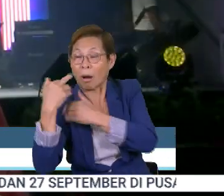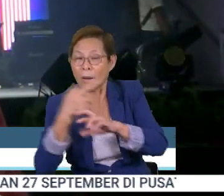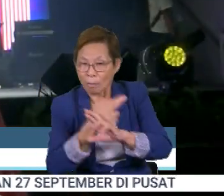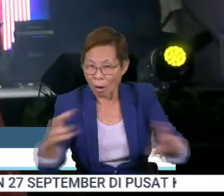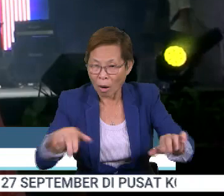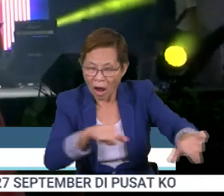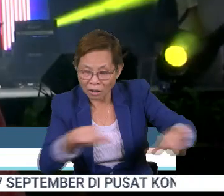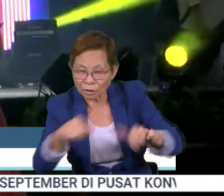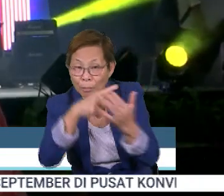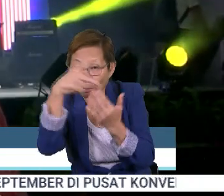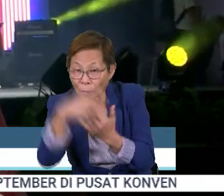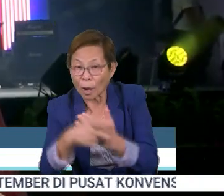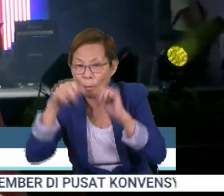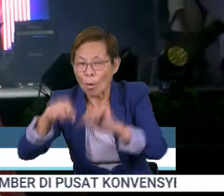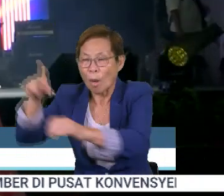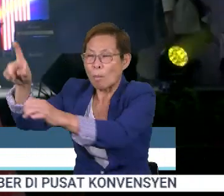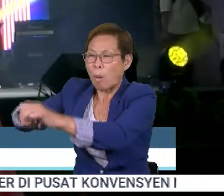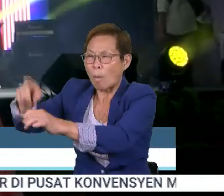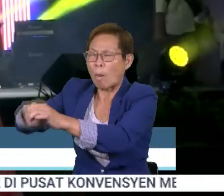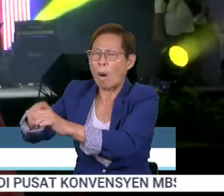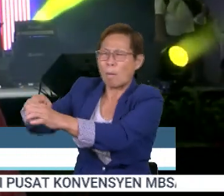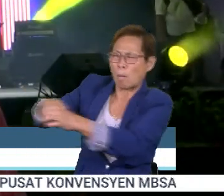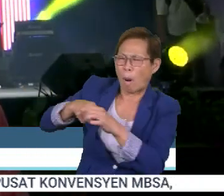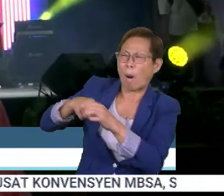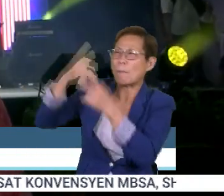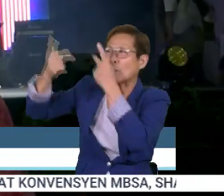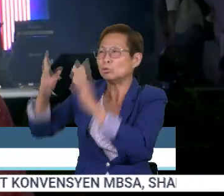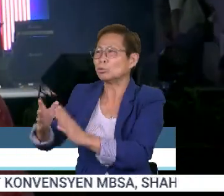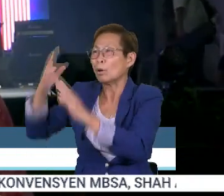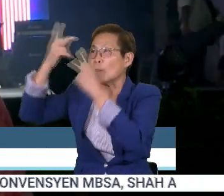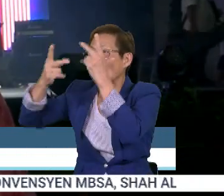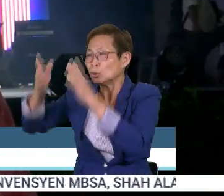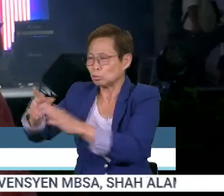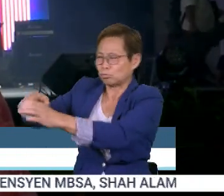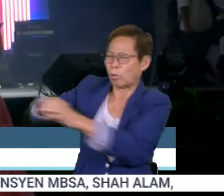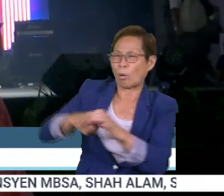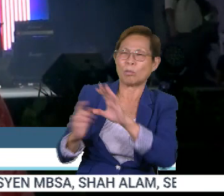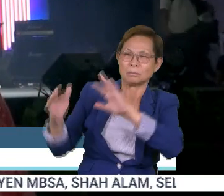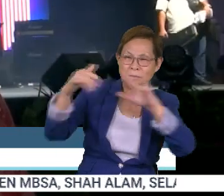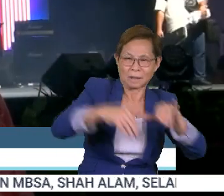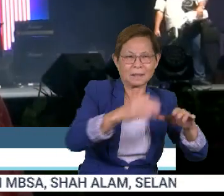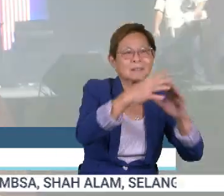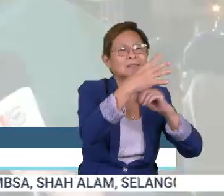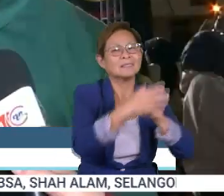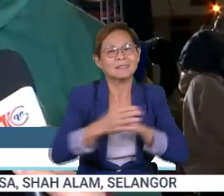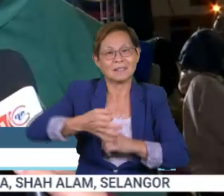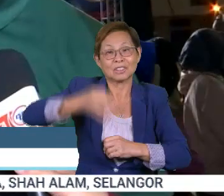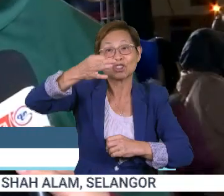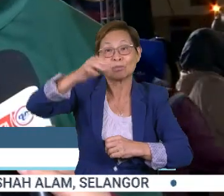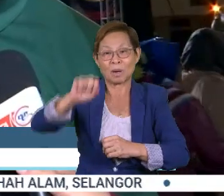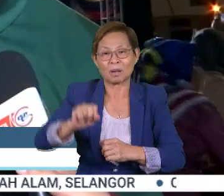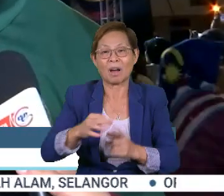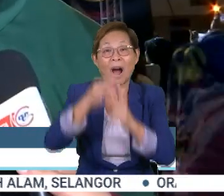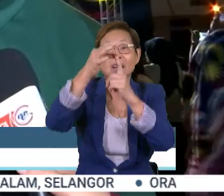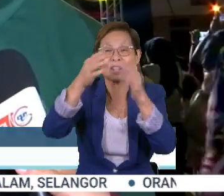aktiviti, program-program yang boleh menarik ramai lagi pengunjung sebenarnya dalam lalu negara datang ke Seremban. Khasnya